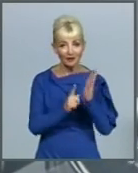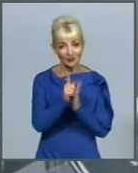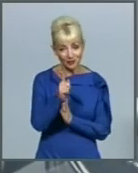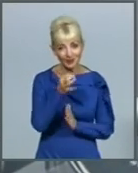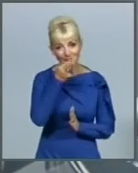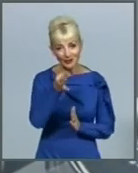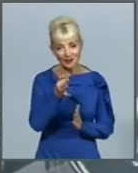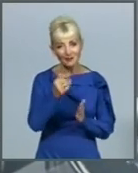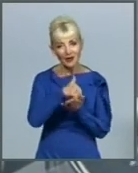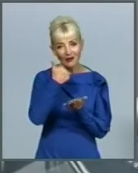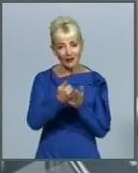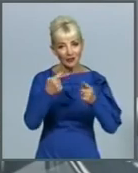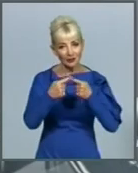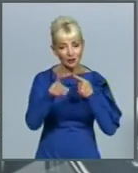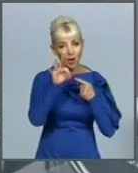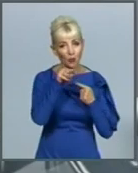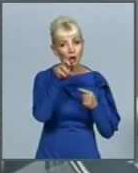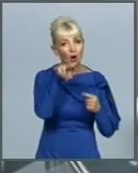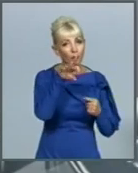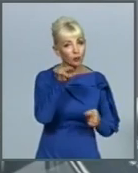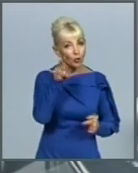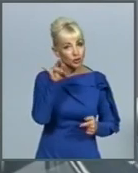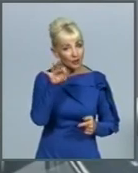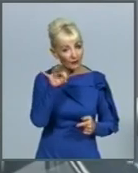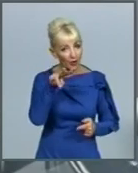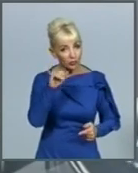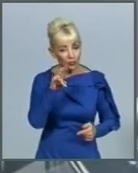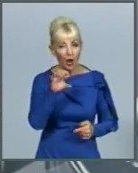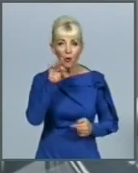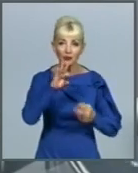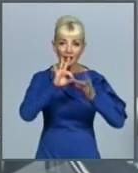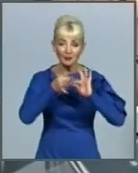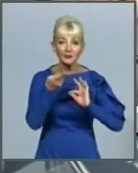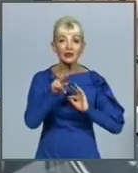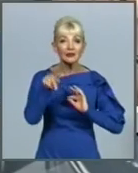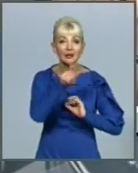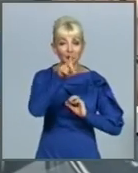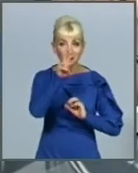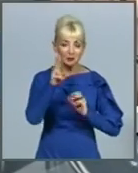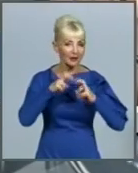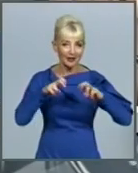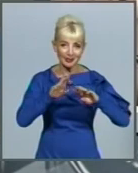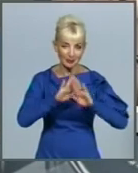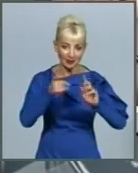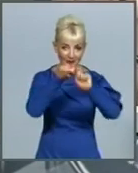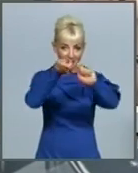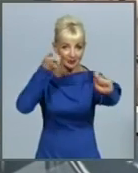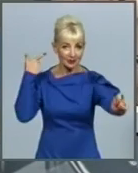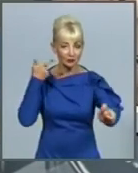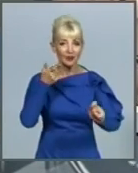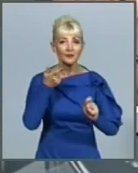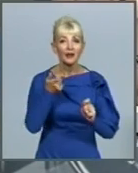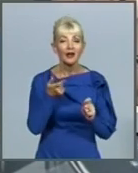главные отличия блочного лука от олимпийского. Вот для тех людей, которые пока еще не так сильно разбираются в стрельбе из лука. В